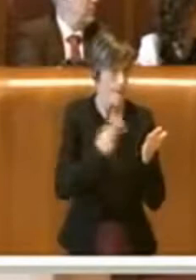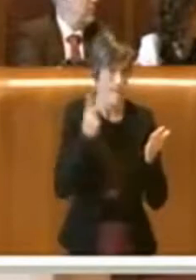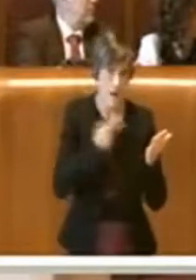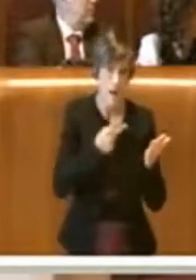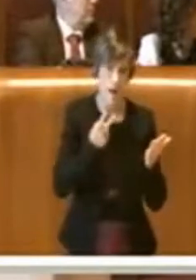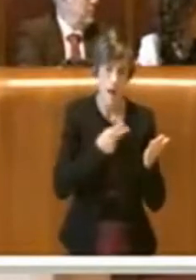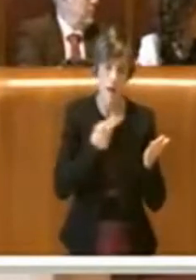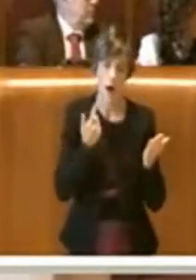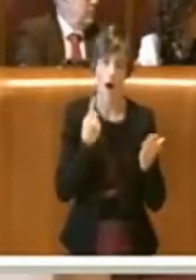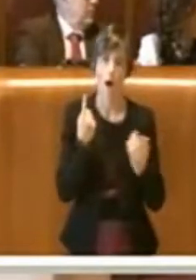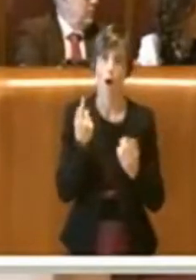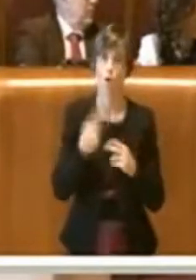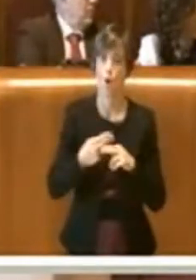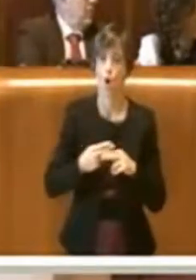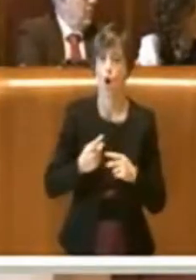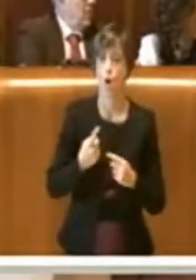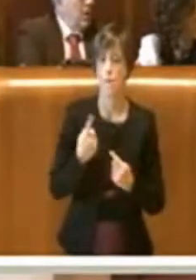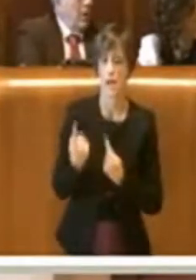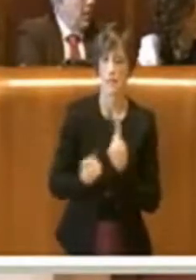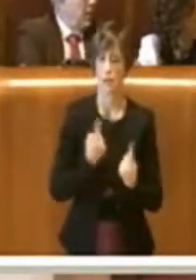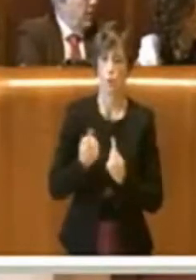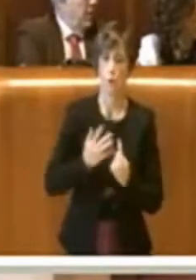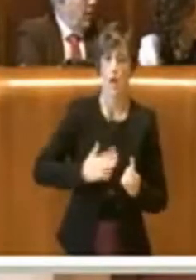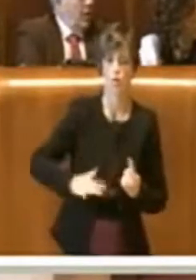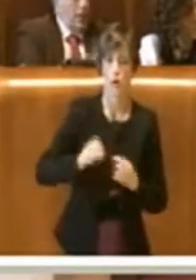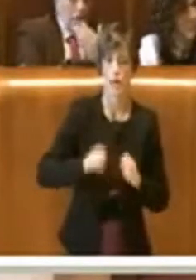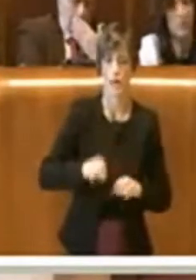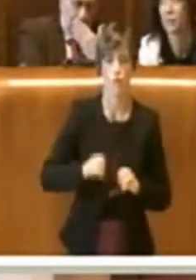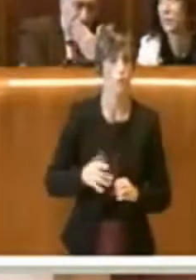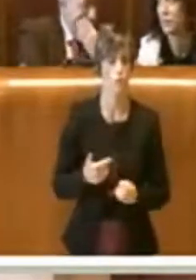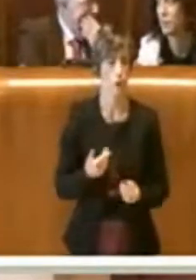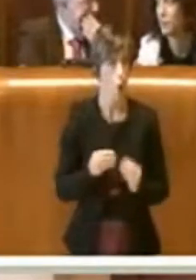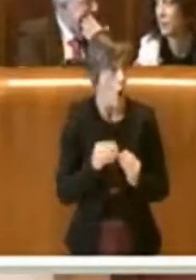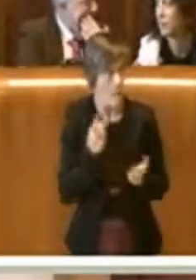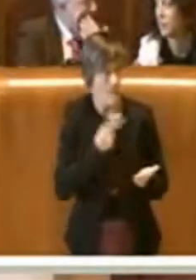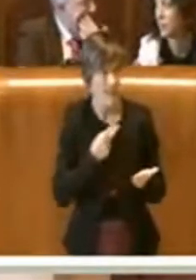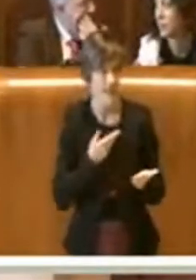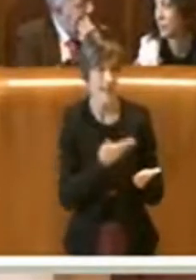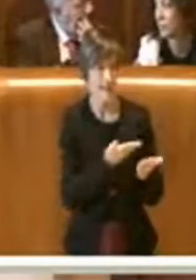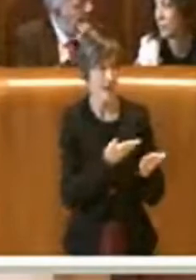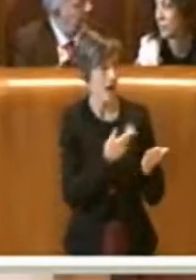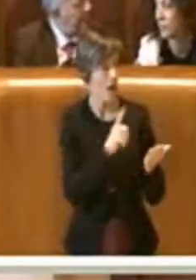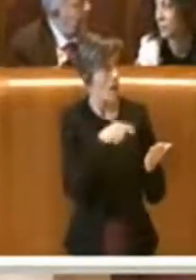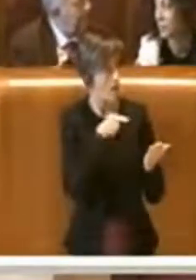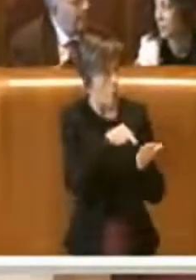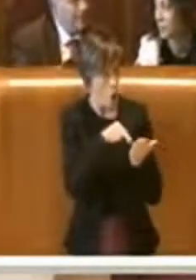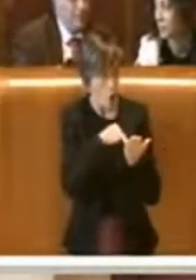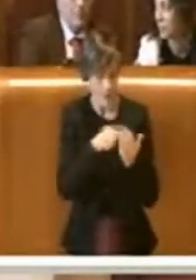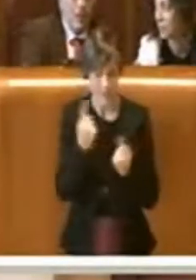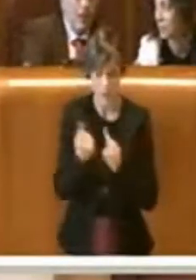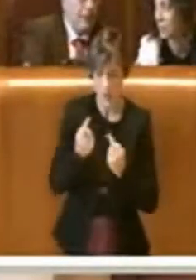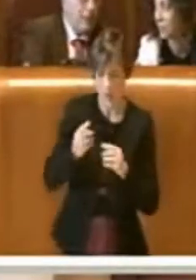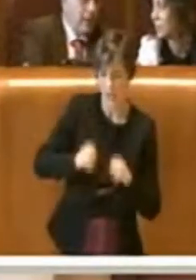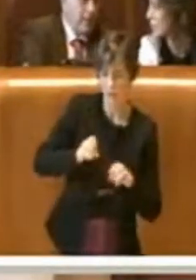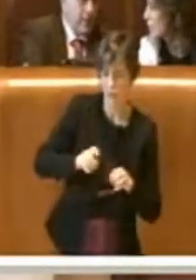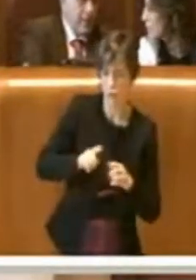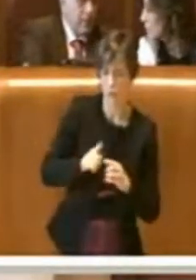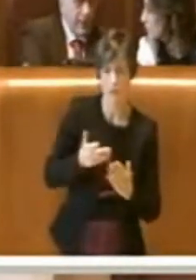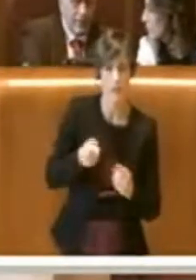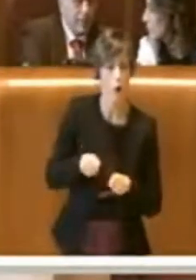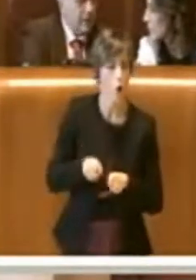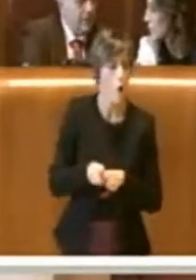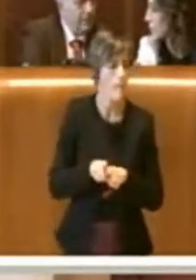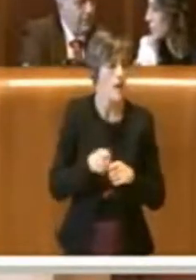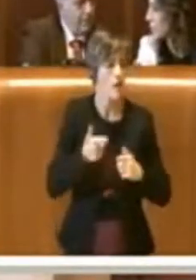Roma e che impatto appunto hanno avuto fino ad oggi sulla città, che